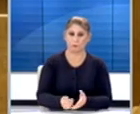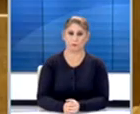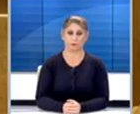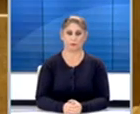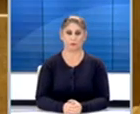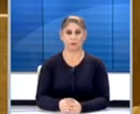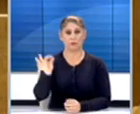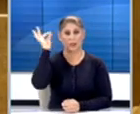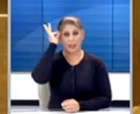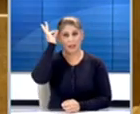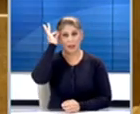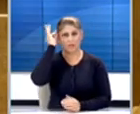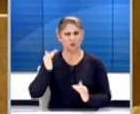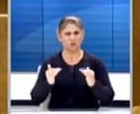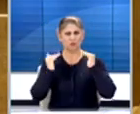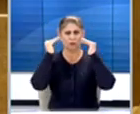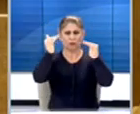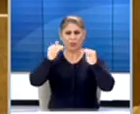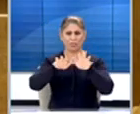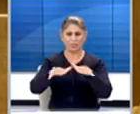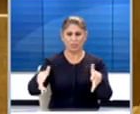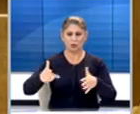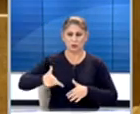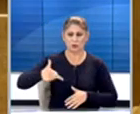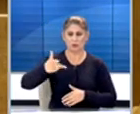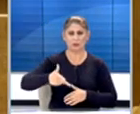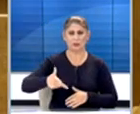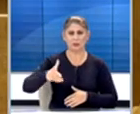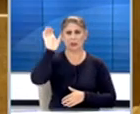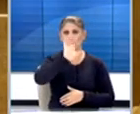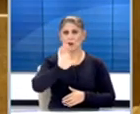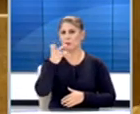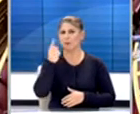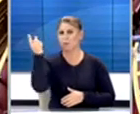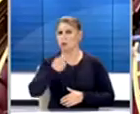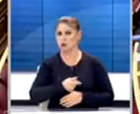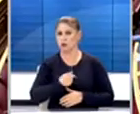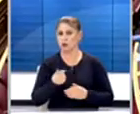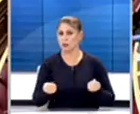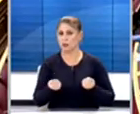Η Γαλλία με το πιο προηγμένο δίκτυο σιδηροδρόμου στην Ευρώπη. Τι ποσοστό